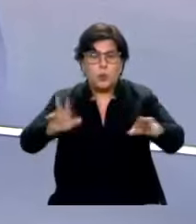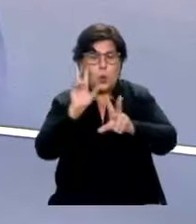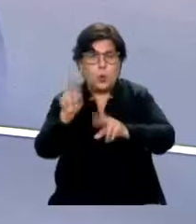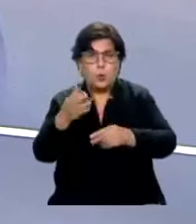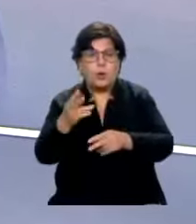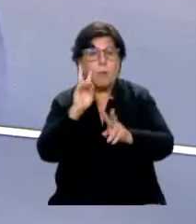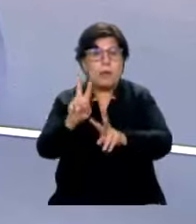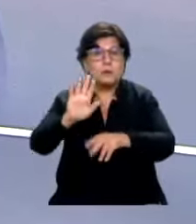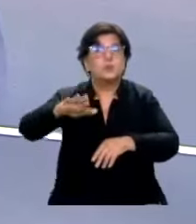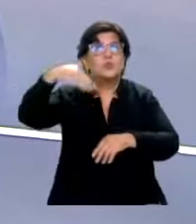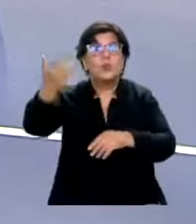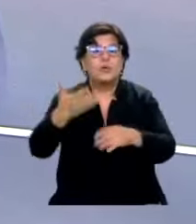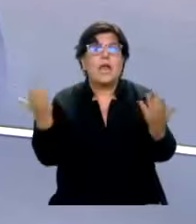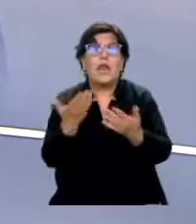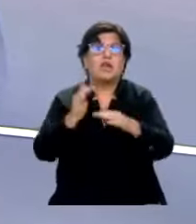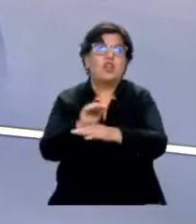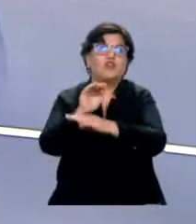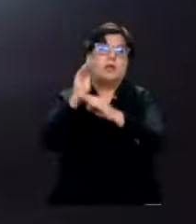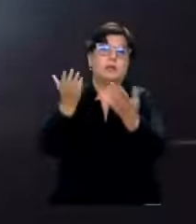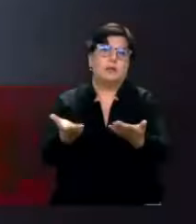bakın sonrasında neler yaşandı.